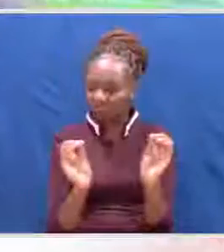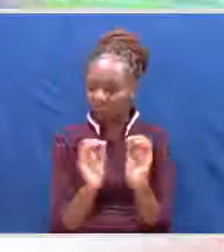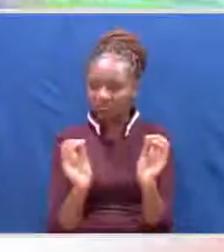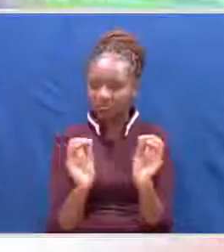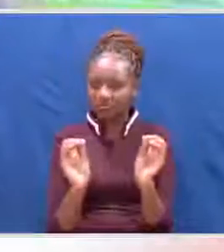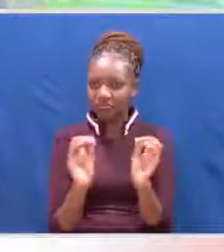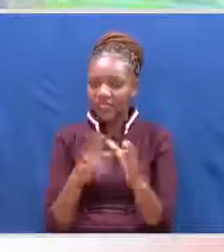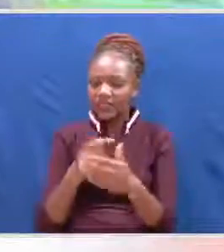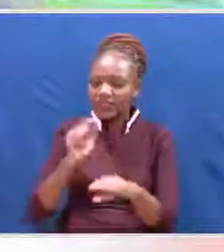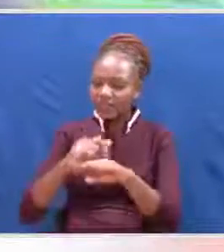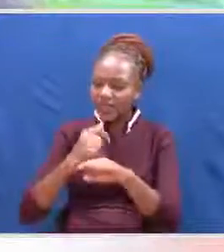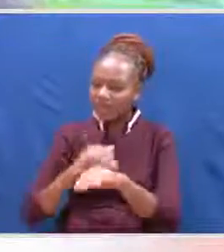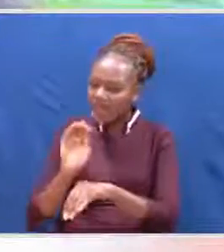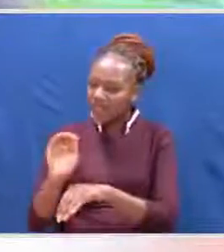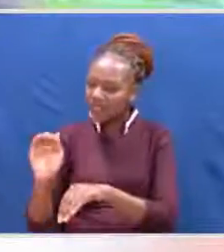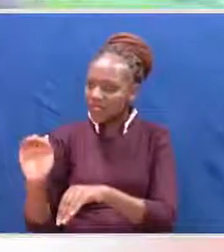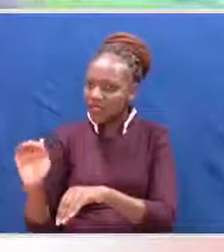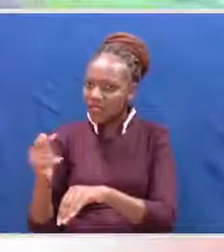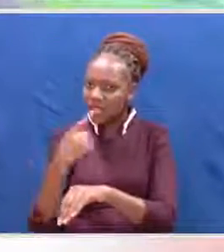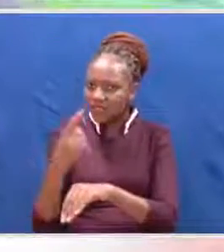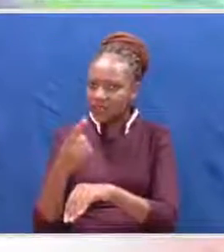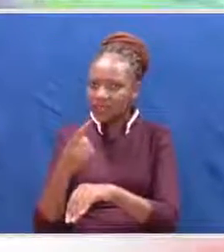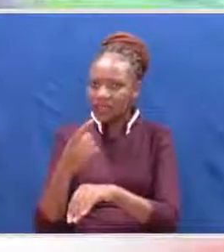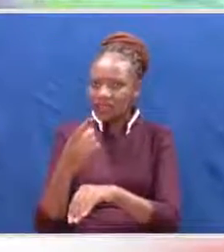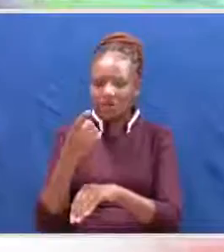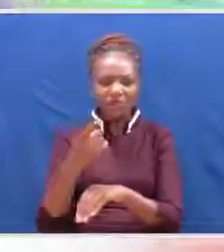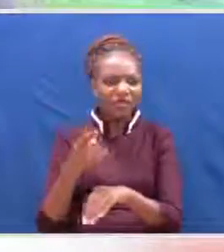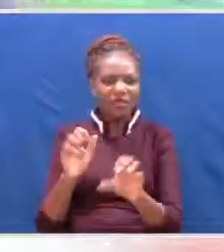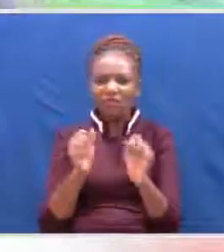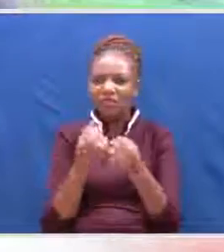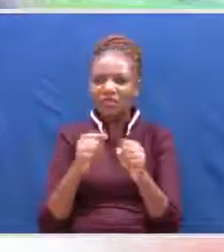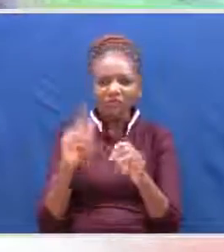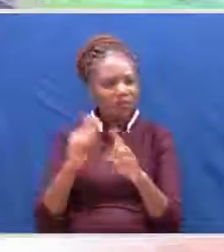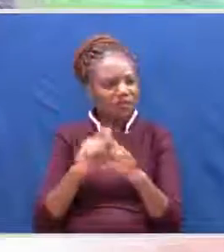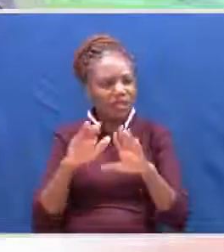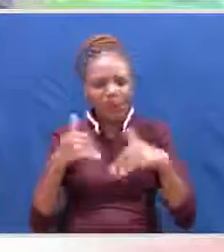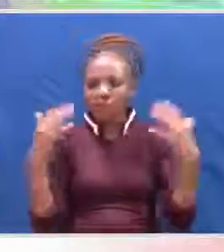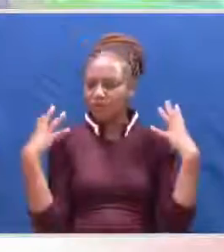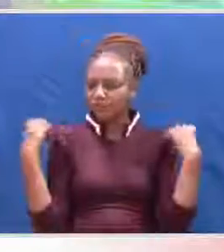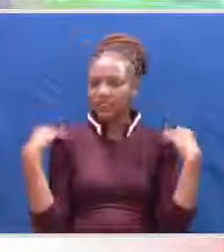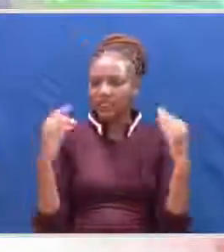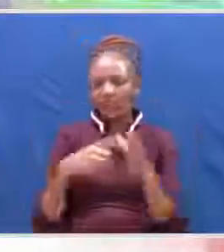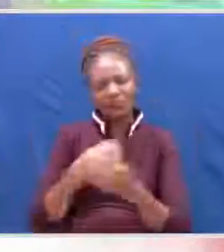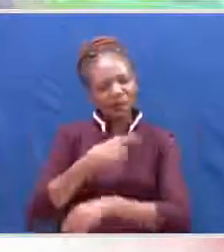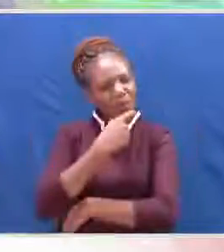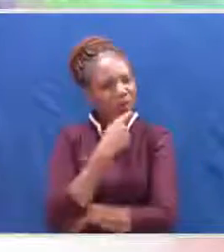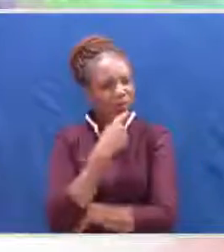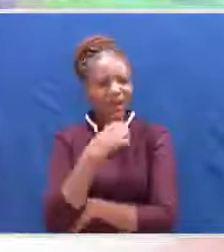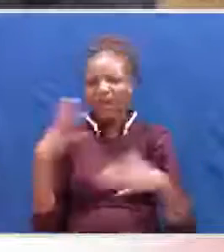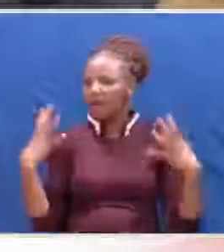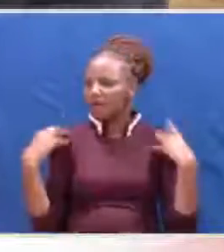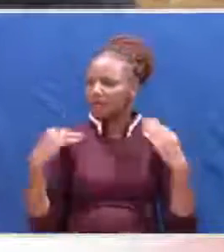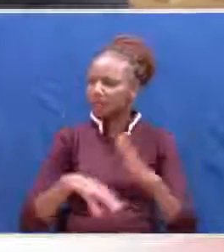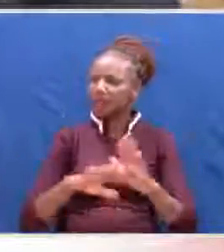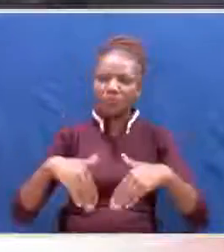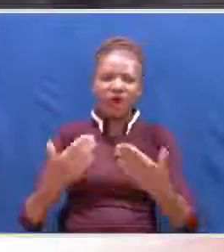Next ukienda kuulizia unaambiwa wewe uendi mazoezi, uwezi train. Sasa naambia inafaaje ni train na mimi mwenyewe niko. Unaona?